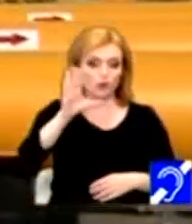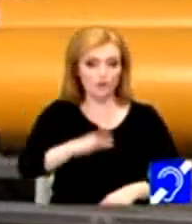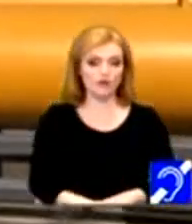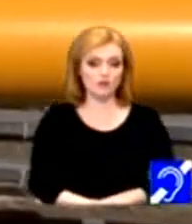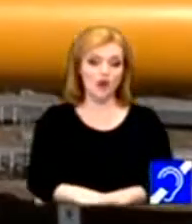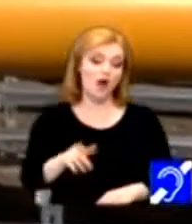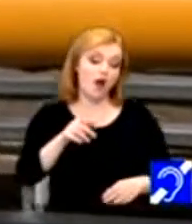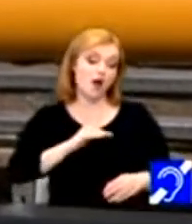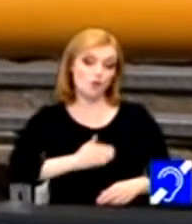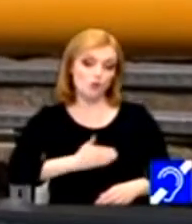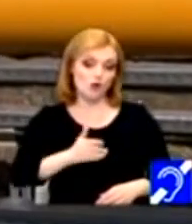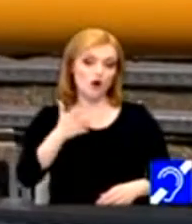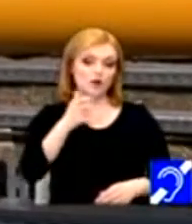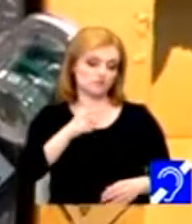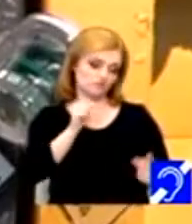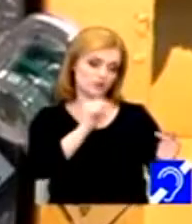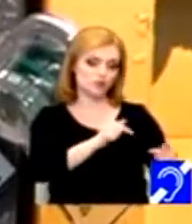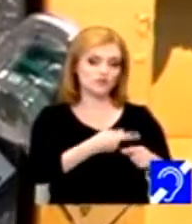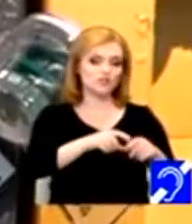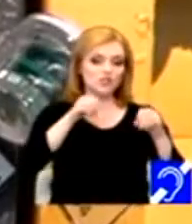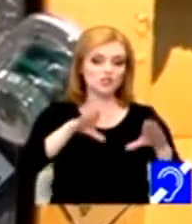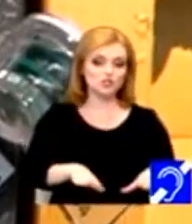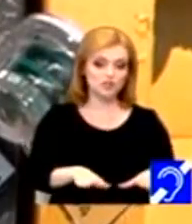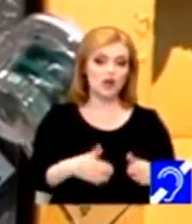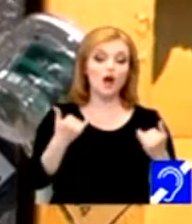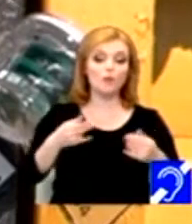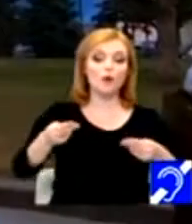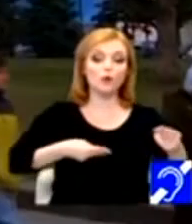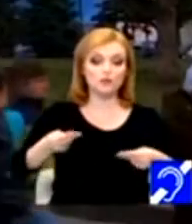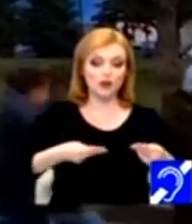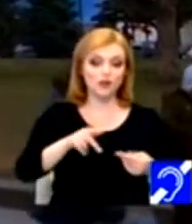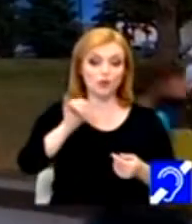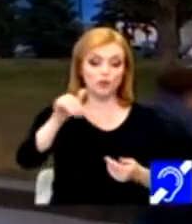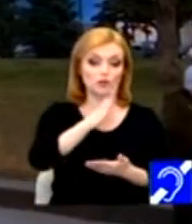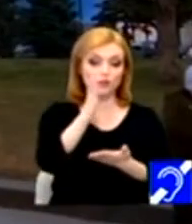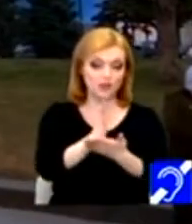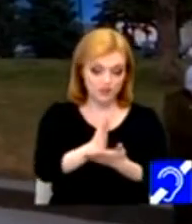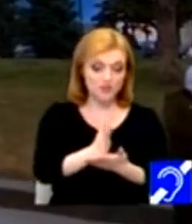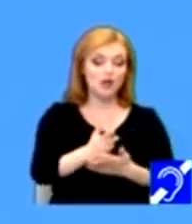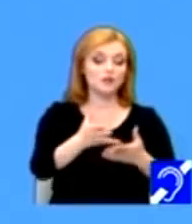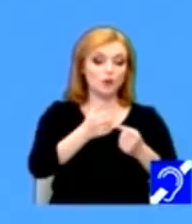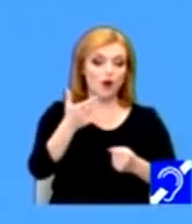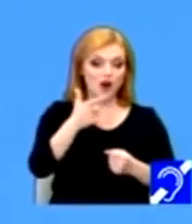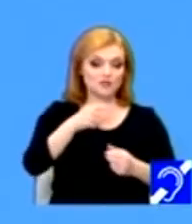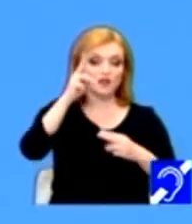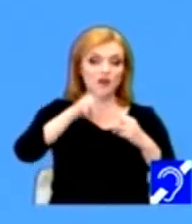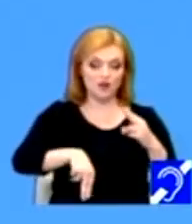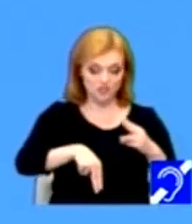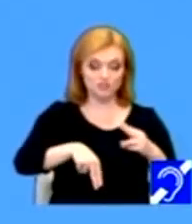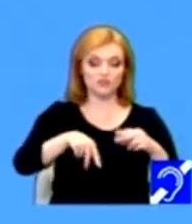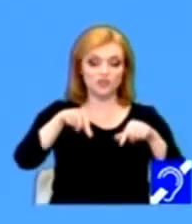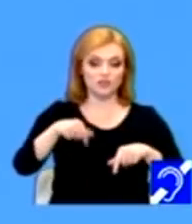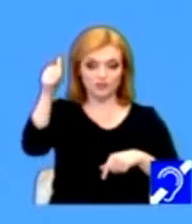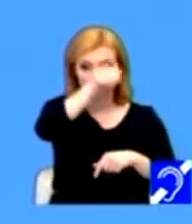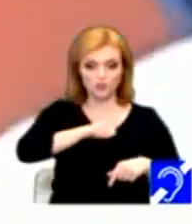rus se împotrivește însă acestei decizii. Actualul contract dintre Rusia și Ucraina privind tranzitul gazelor rusești expiră la sfârșitul